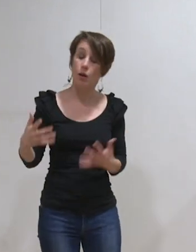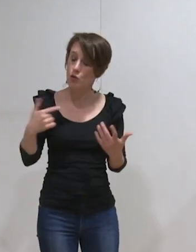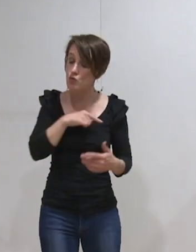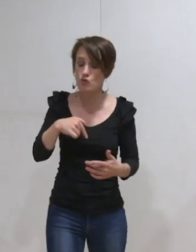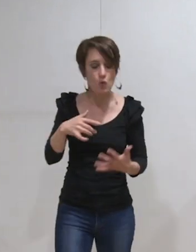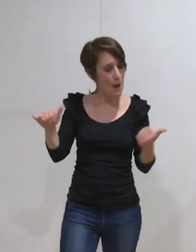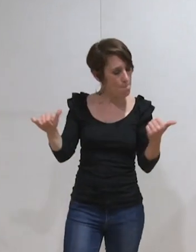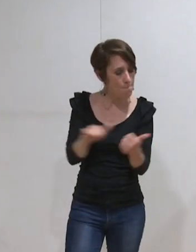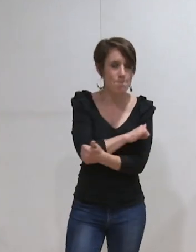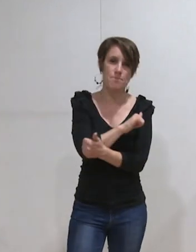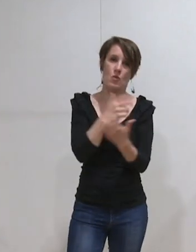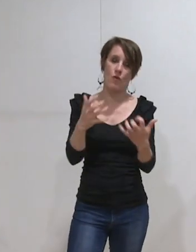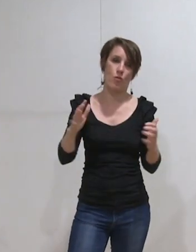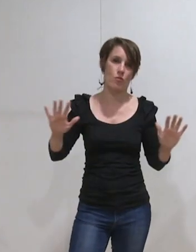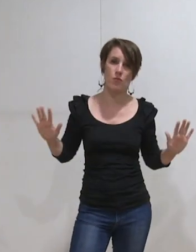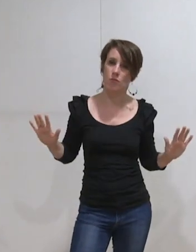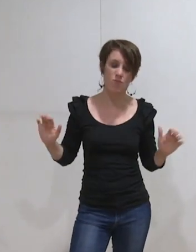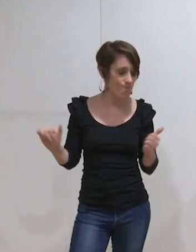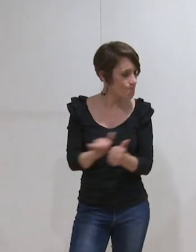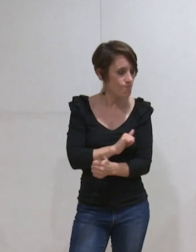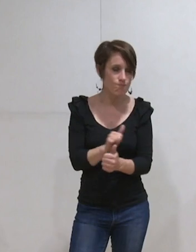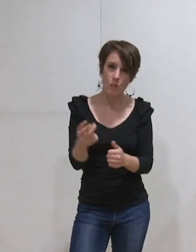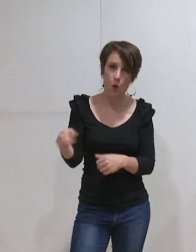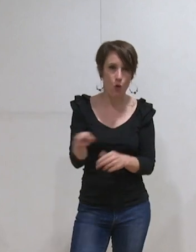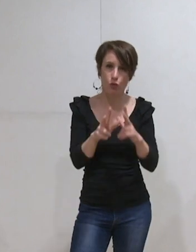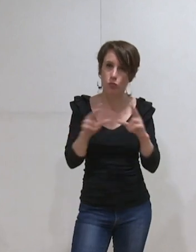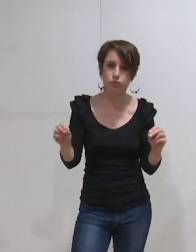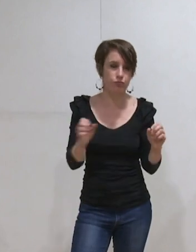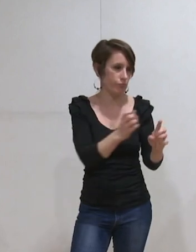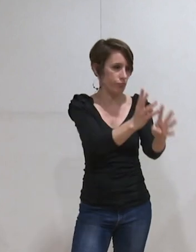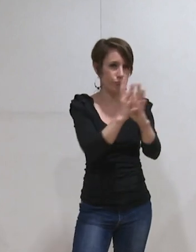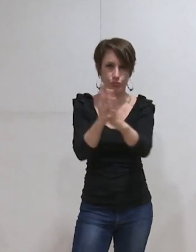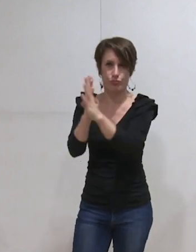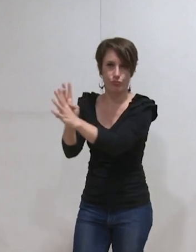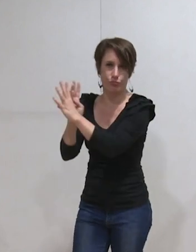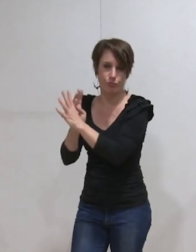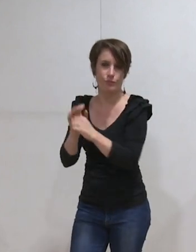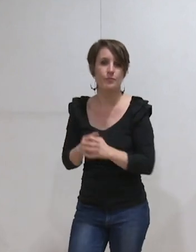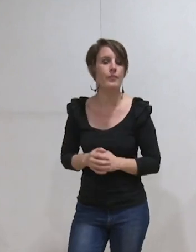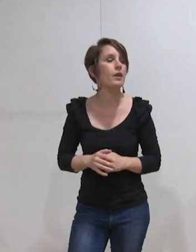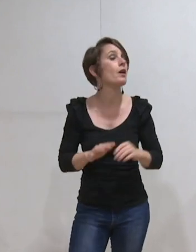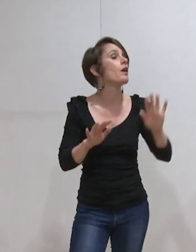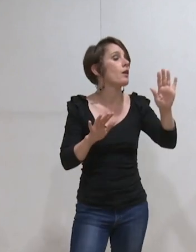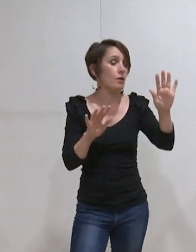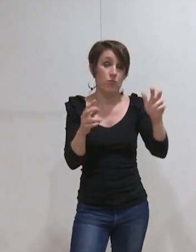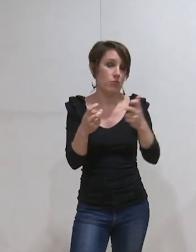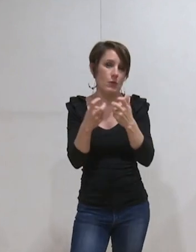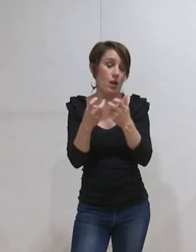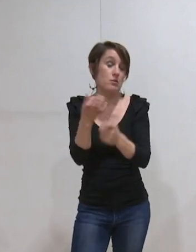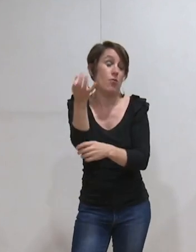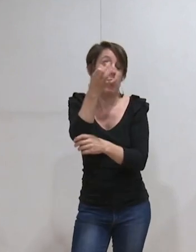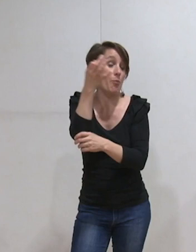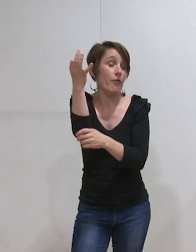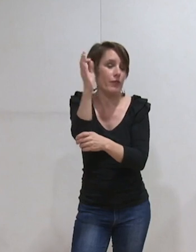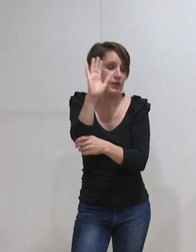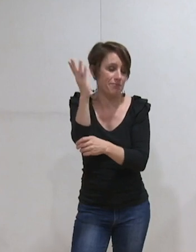nous monsieur je vais vous citer l'exemple le plus parfait